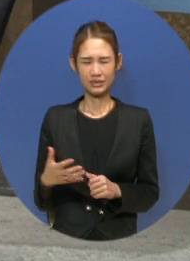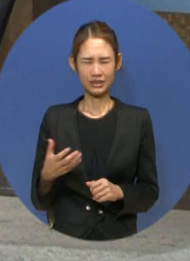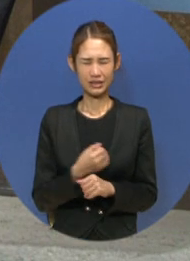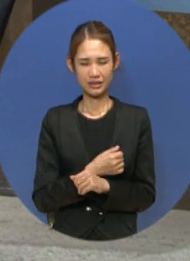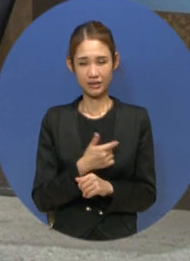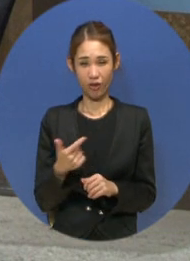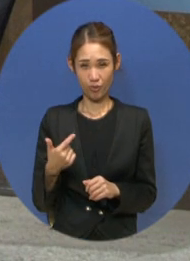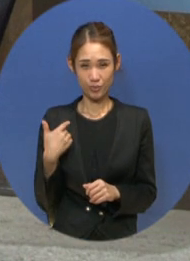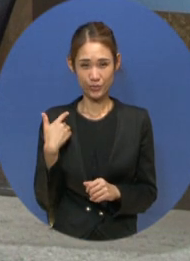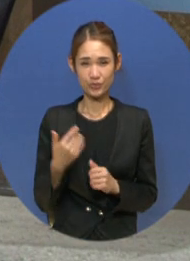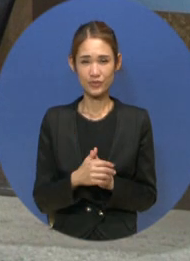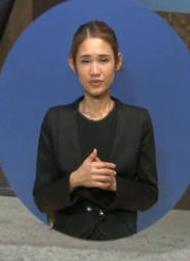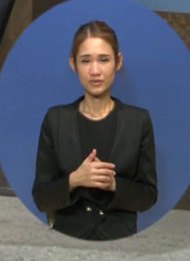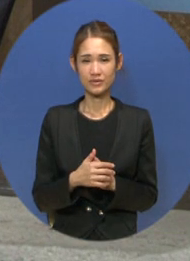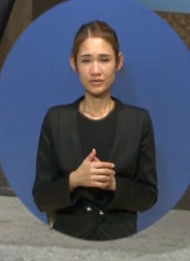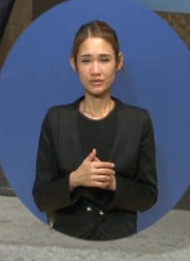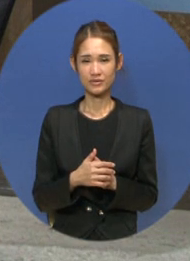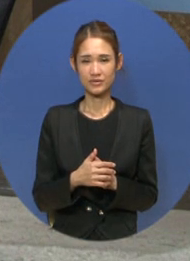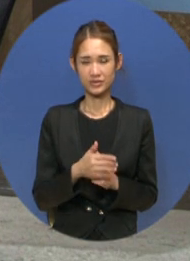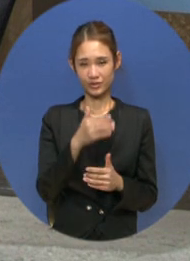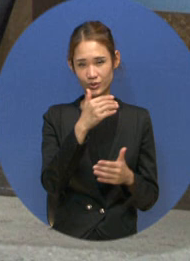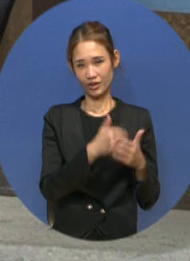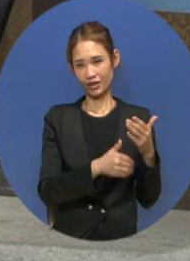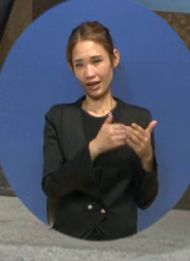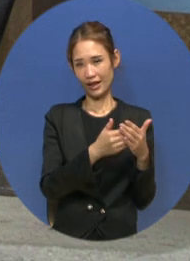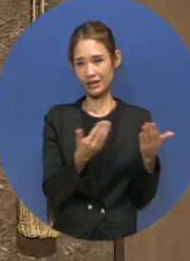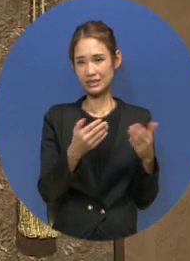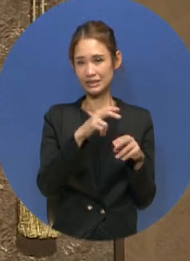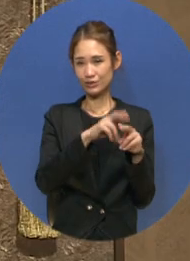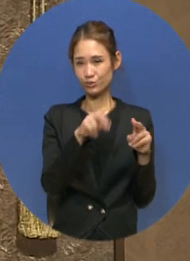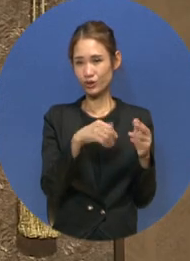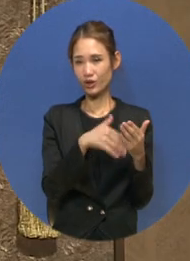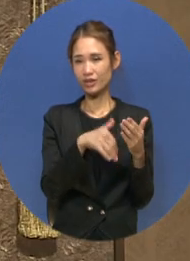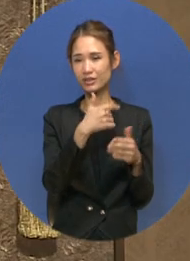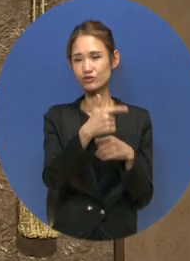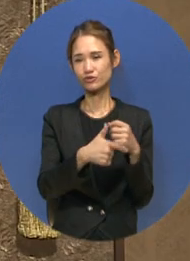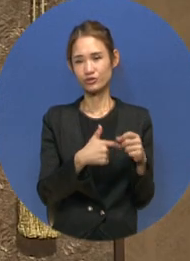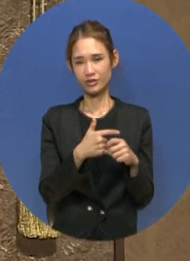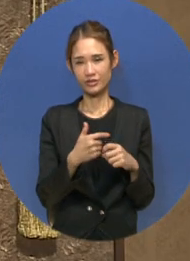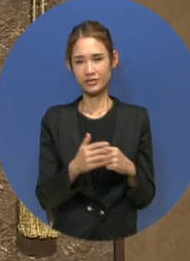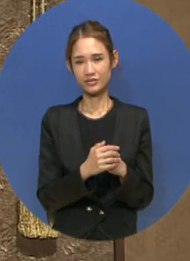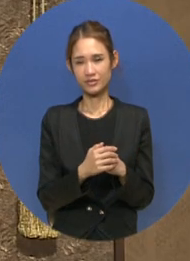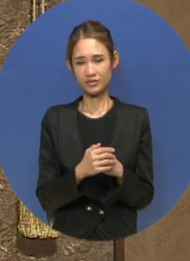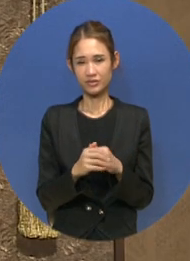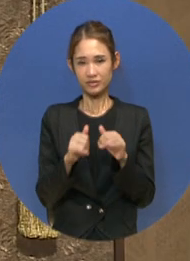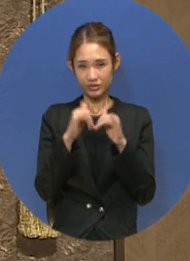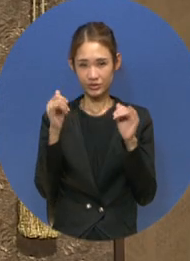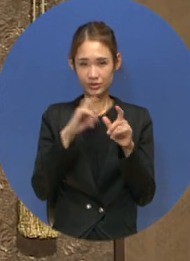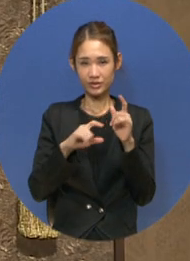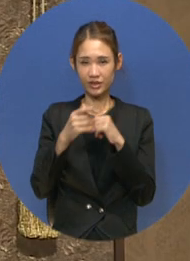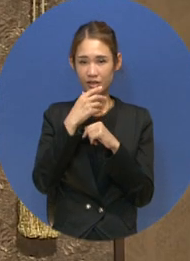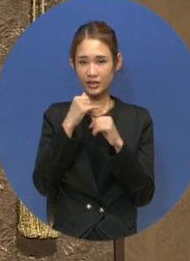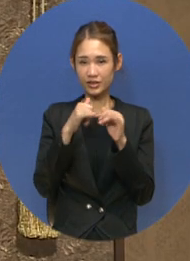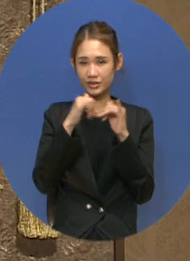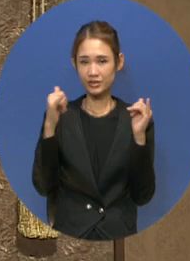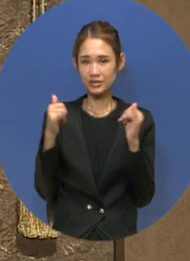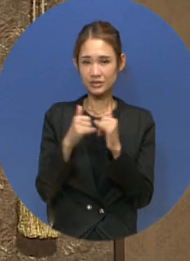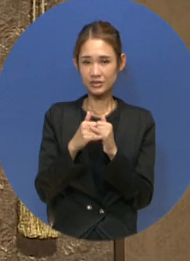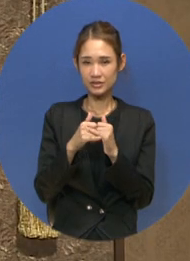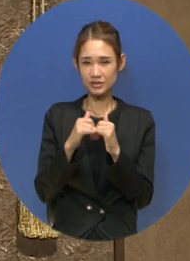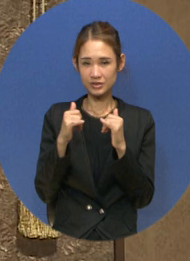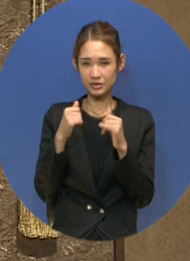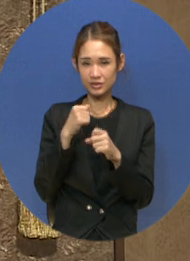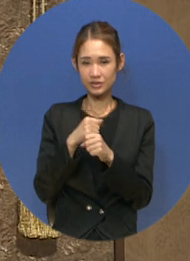모르는데요. 저도 이제 뭐 정년을 이제 한 6년 정도 앞두고 있거든요. 우리 사회가 좀 더 행복한